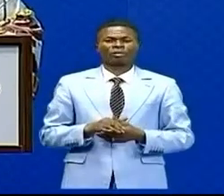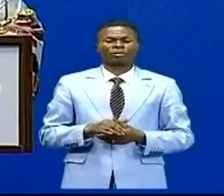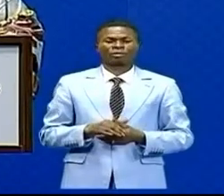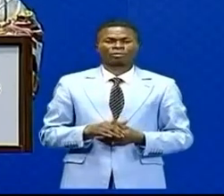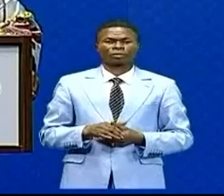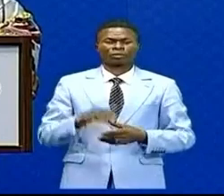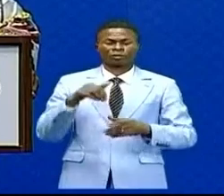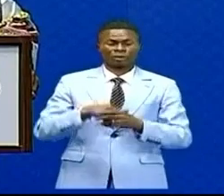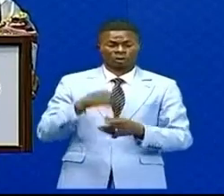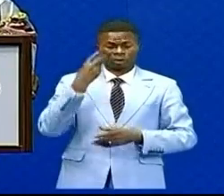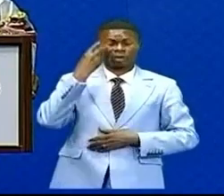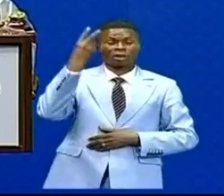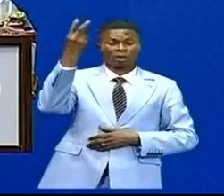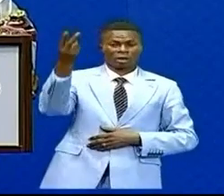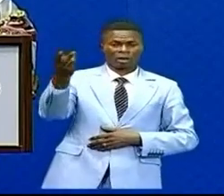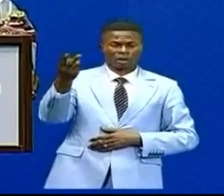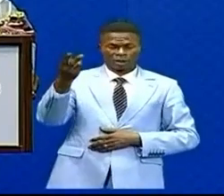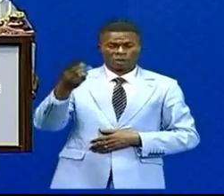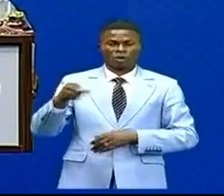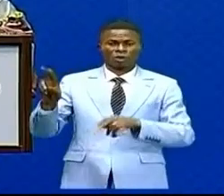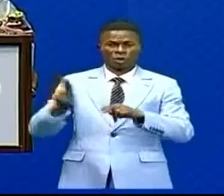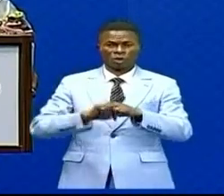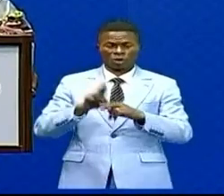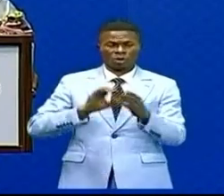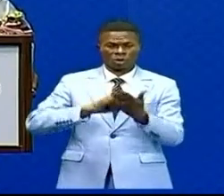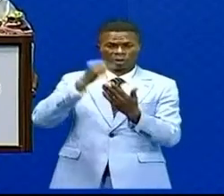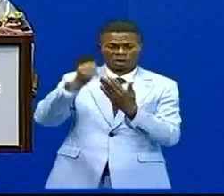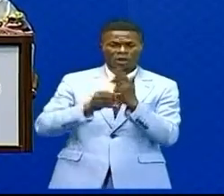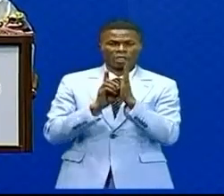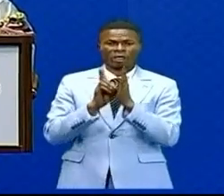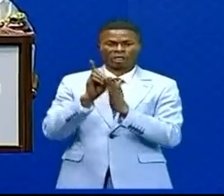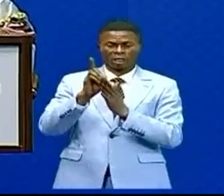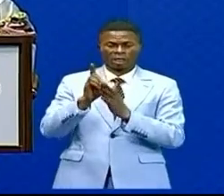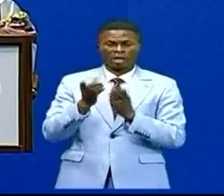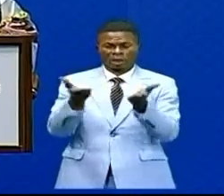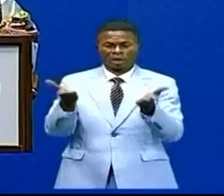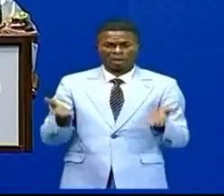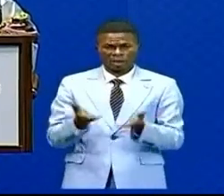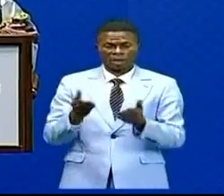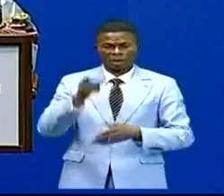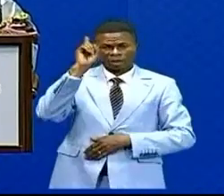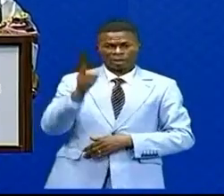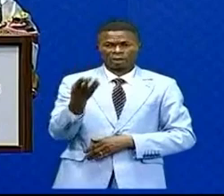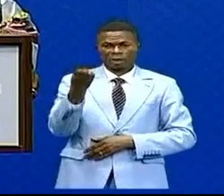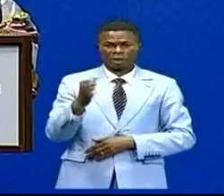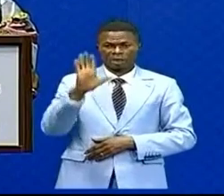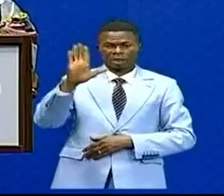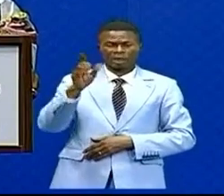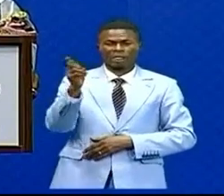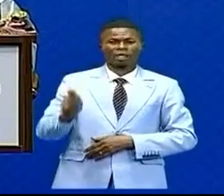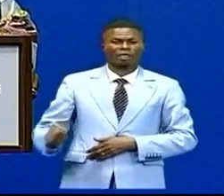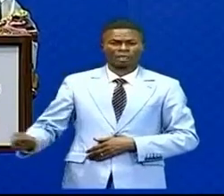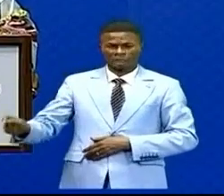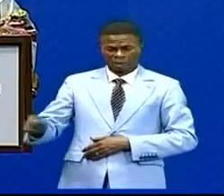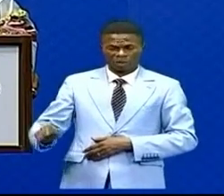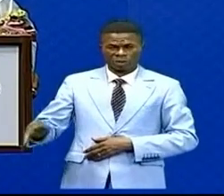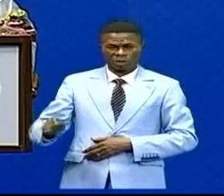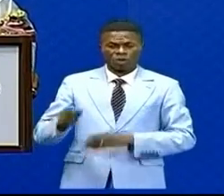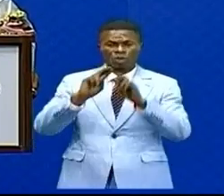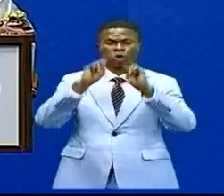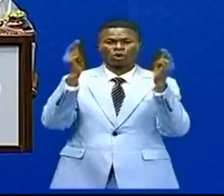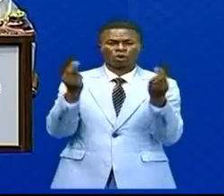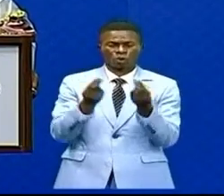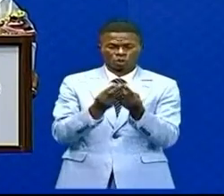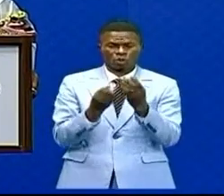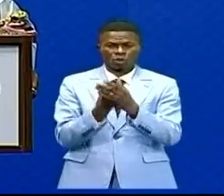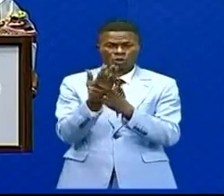Dans la perspective de la mise en œuvre du programme du développement local des 145 territoires, cette usine de